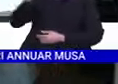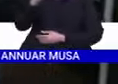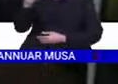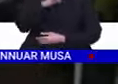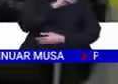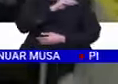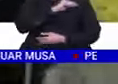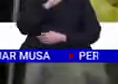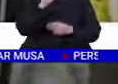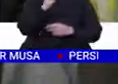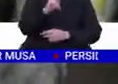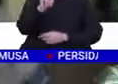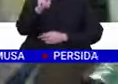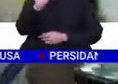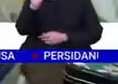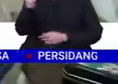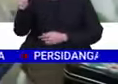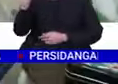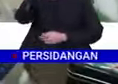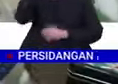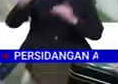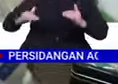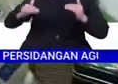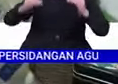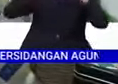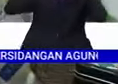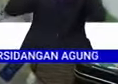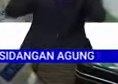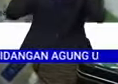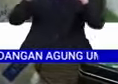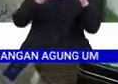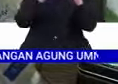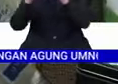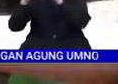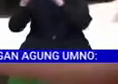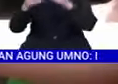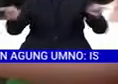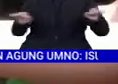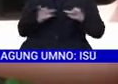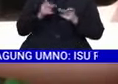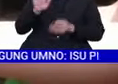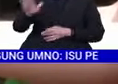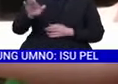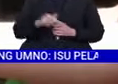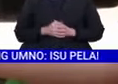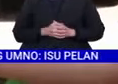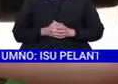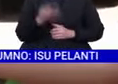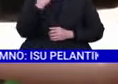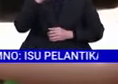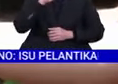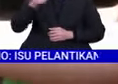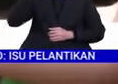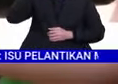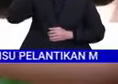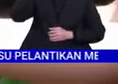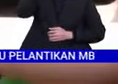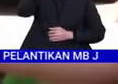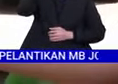kementerian komunikasi dan multimedia kerana menaik taraf jalur lebar di kawasan mereka Alhamdulillah dengan KC kita